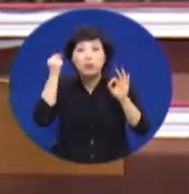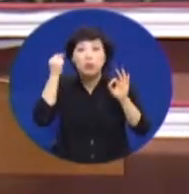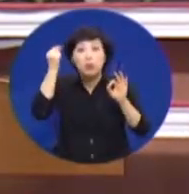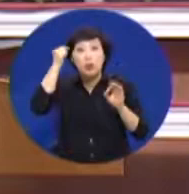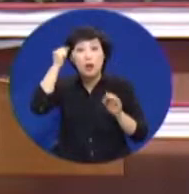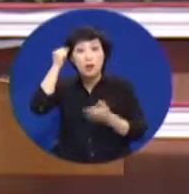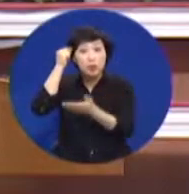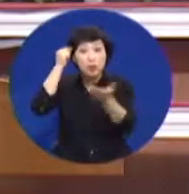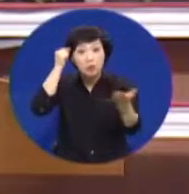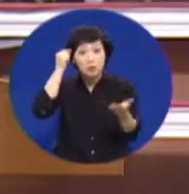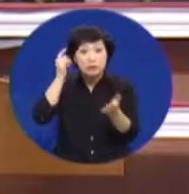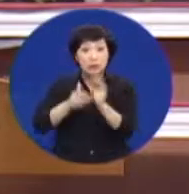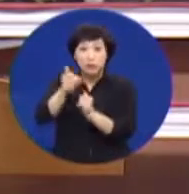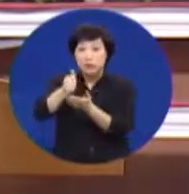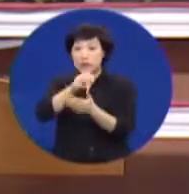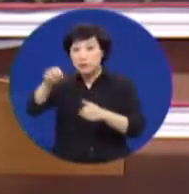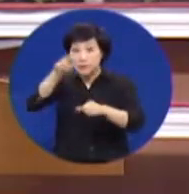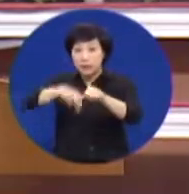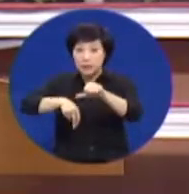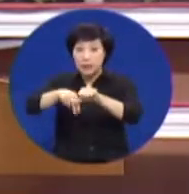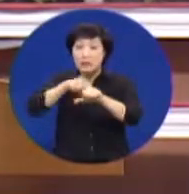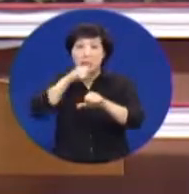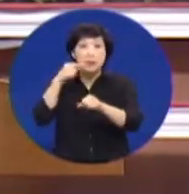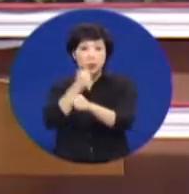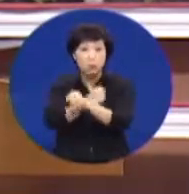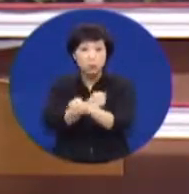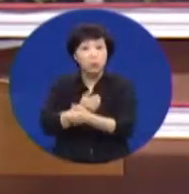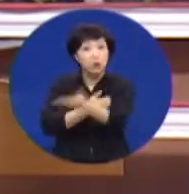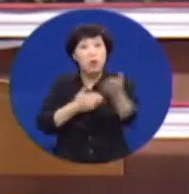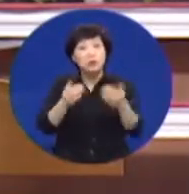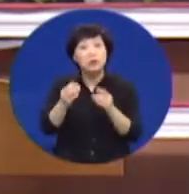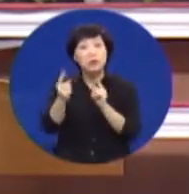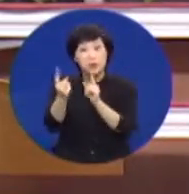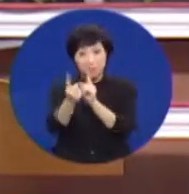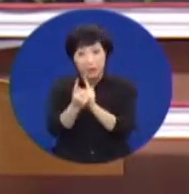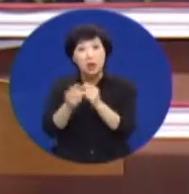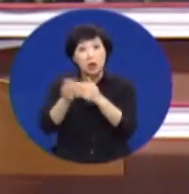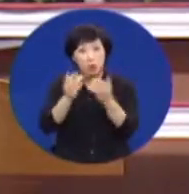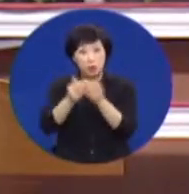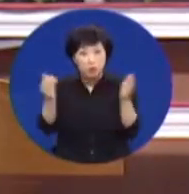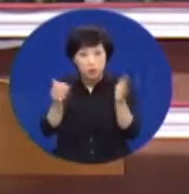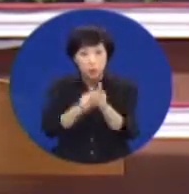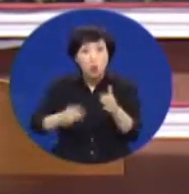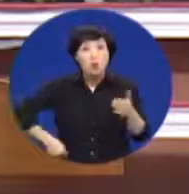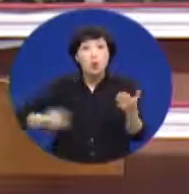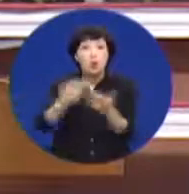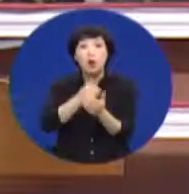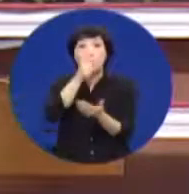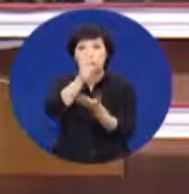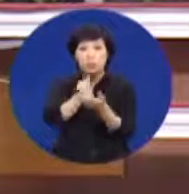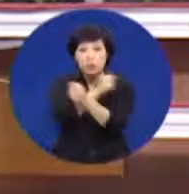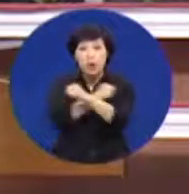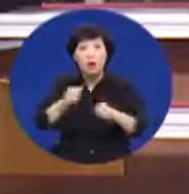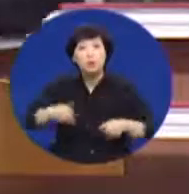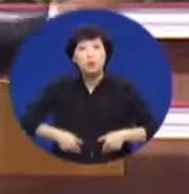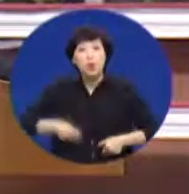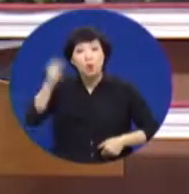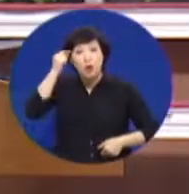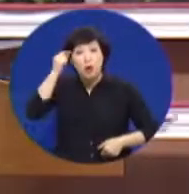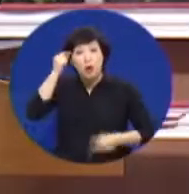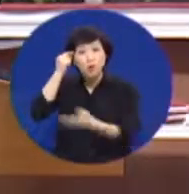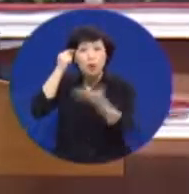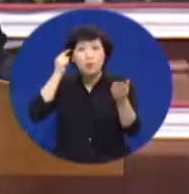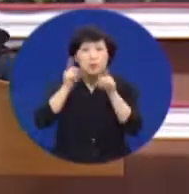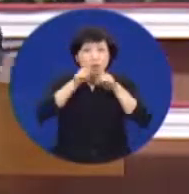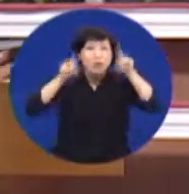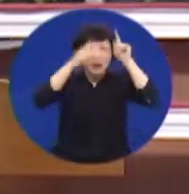응? 예수님의 십자가의 피의 공로를 만나고 회개하고 죄사함 받아야 되느냐. 지옥 가서 못